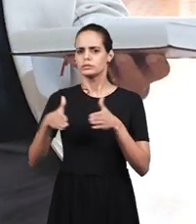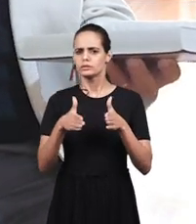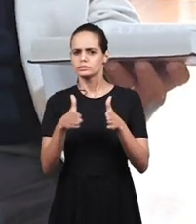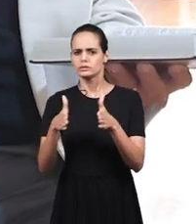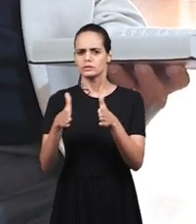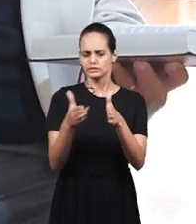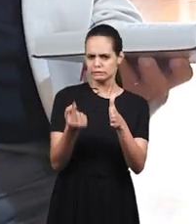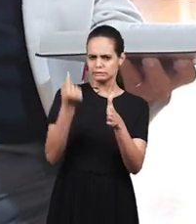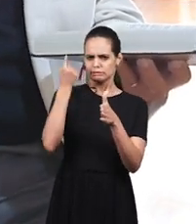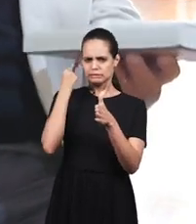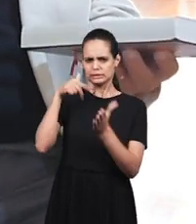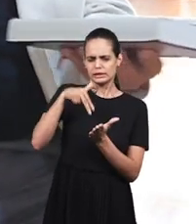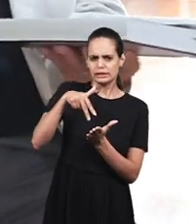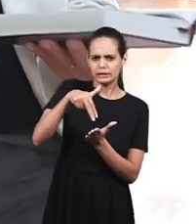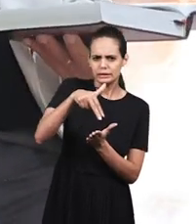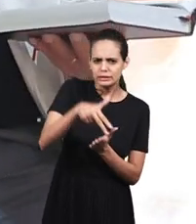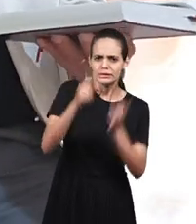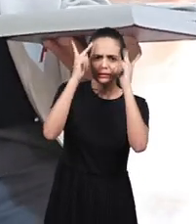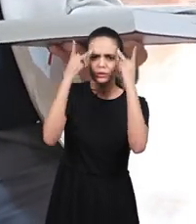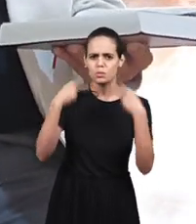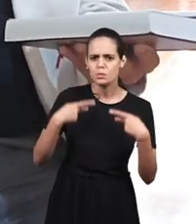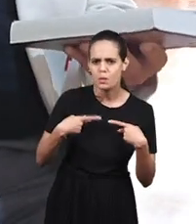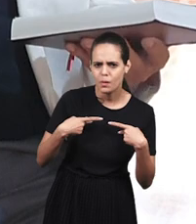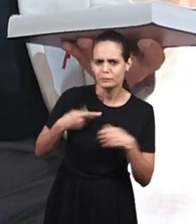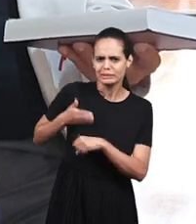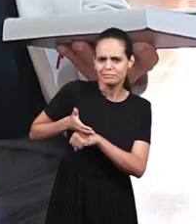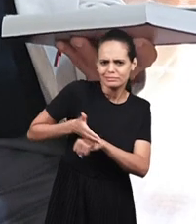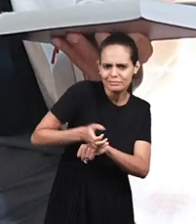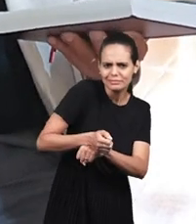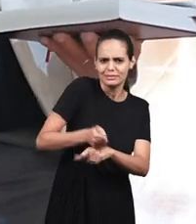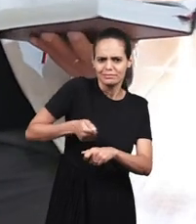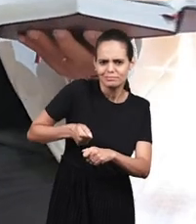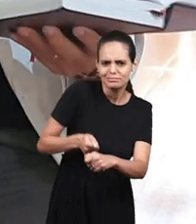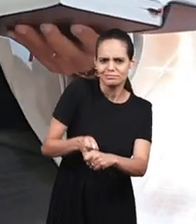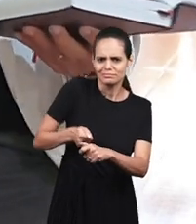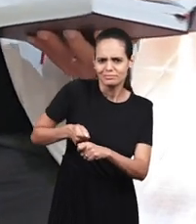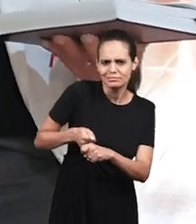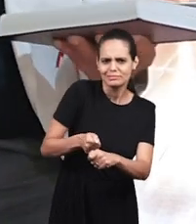был человеком, плотником, который